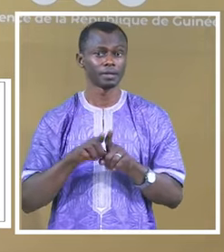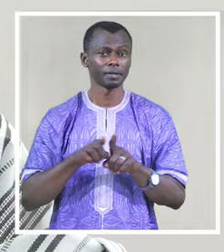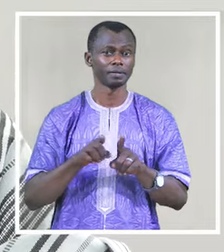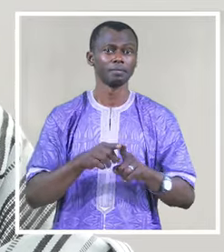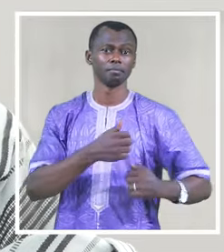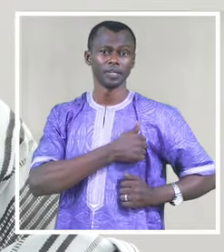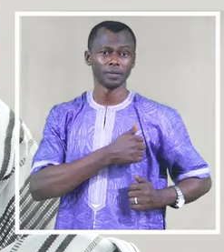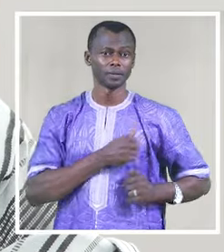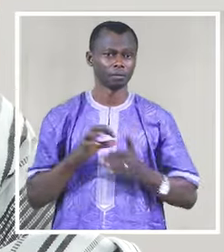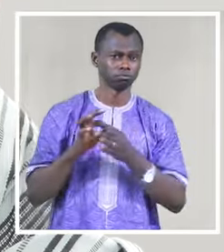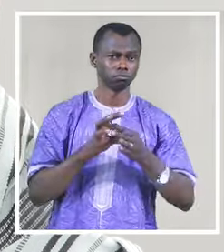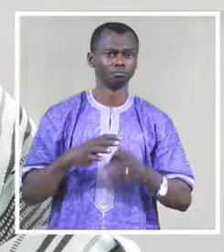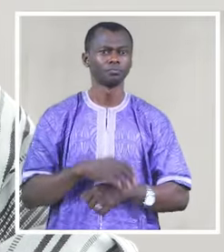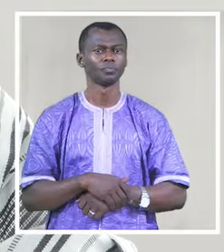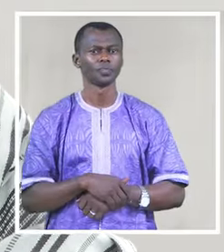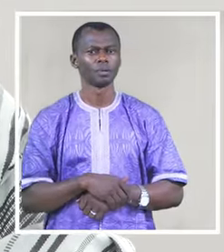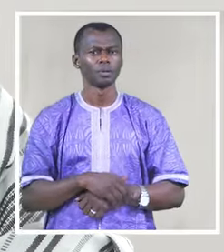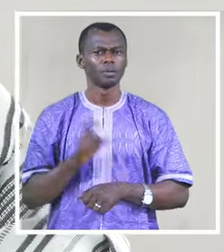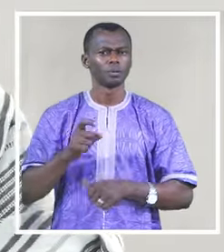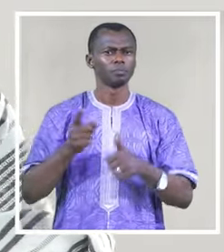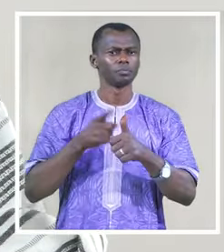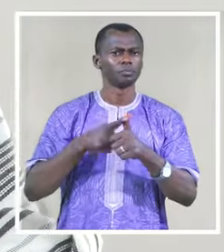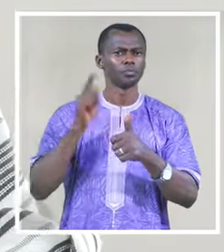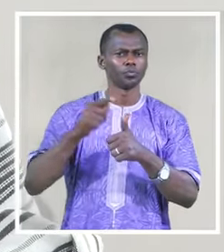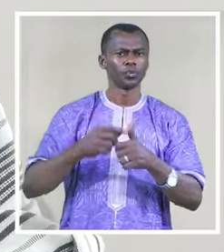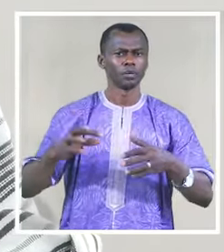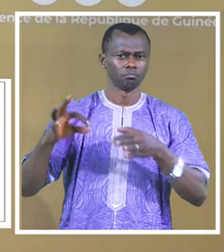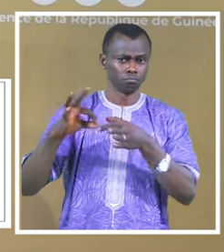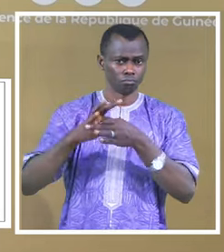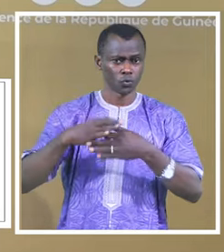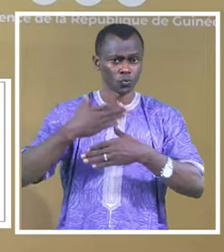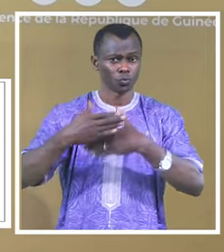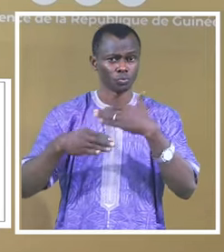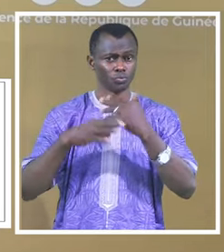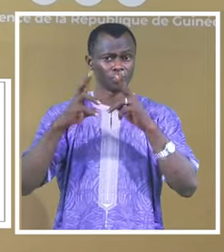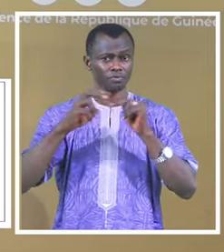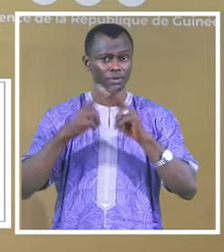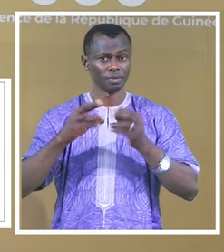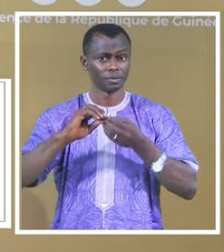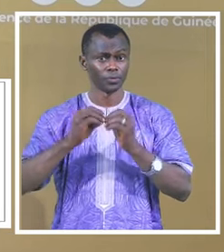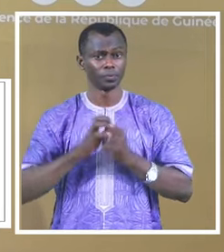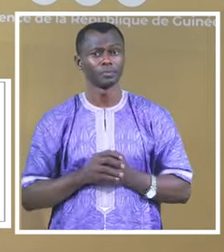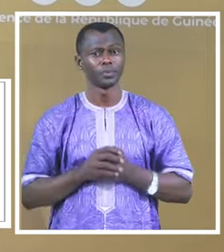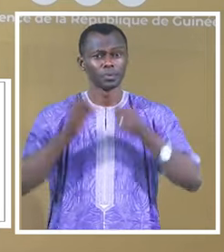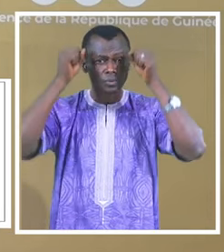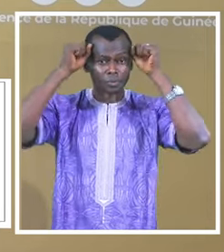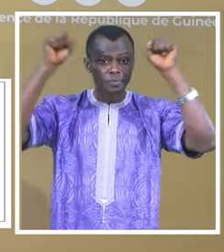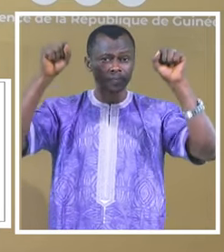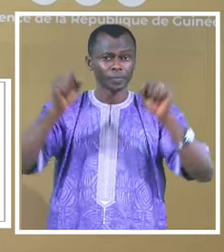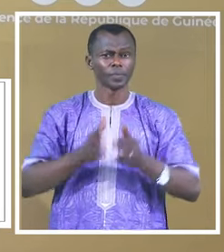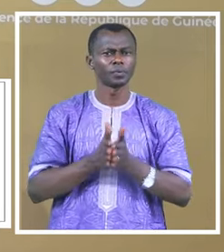délai contractuel et de la qualité des infrastructures pour livrer le village numérique conformément aux engagements